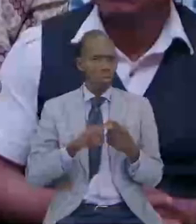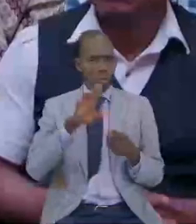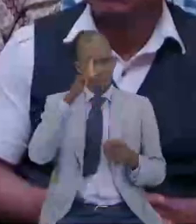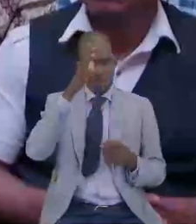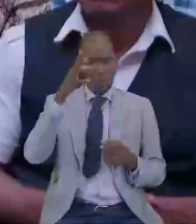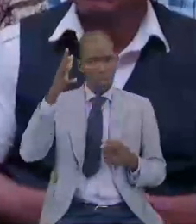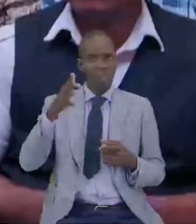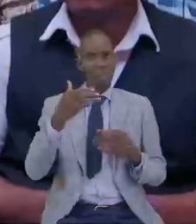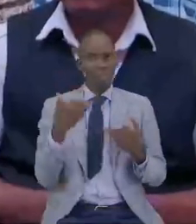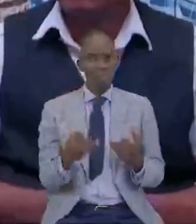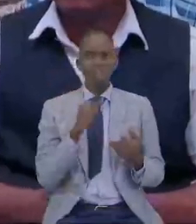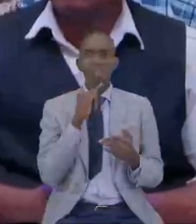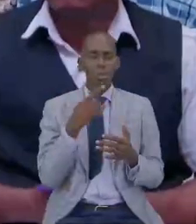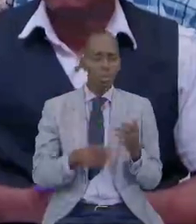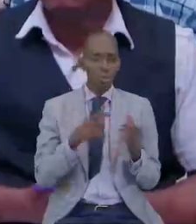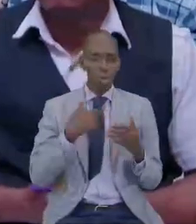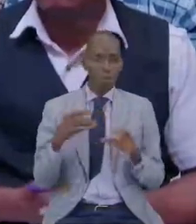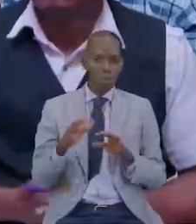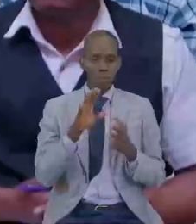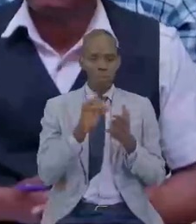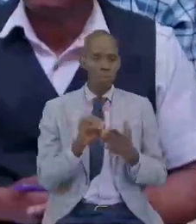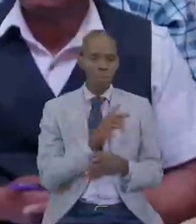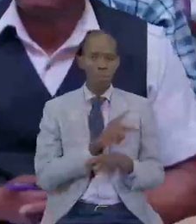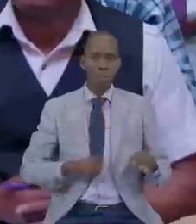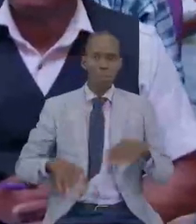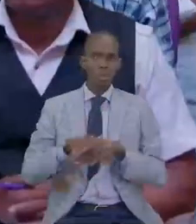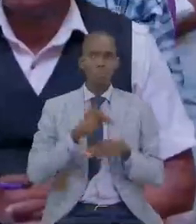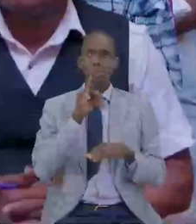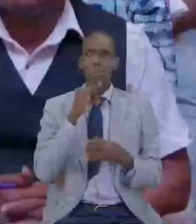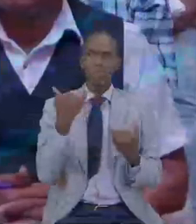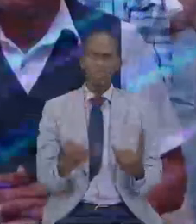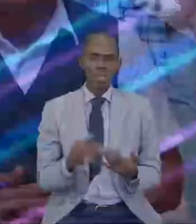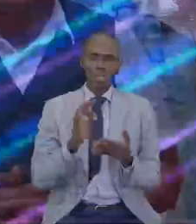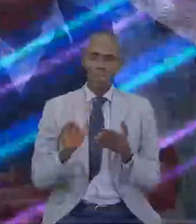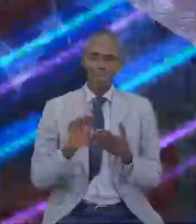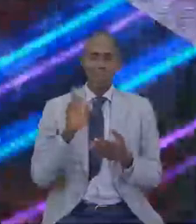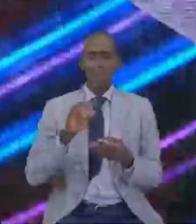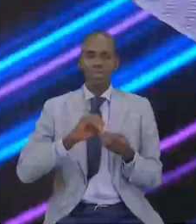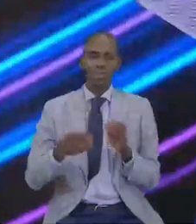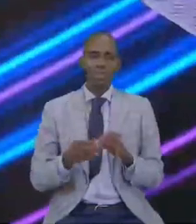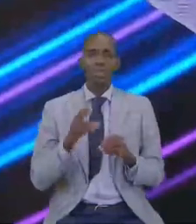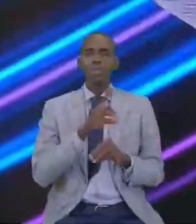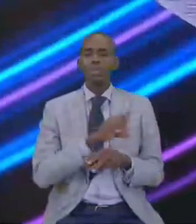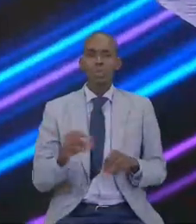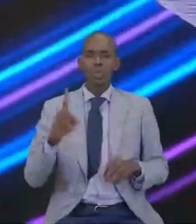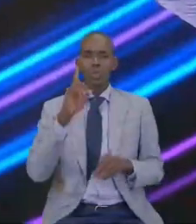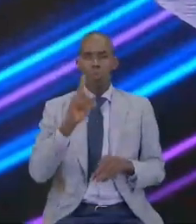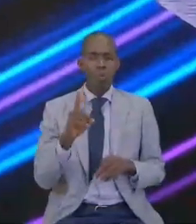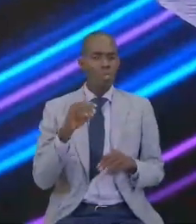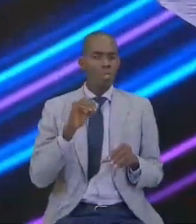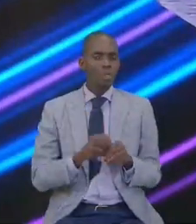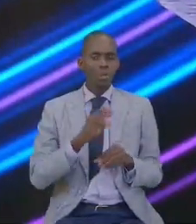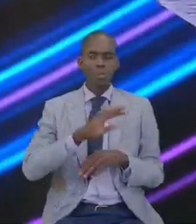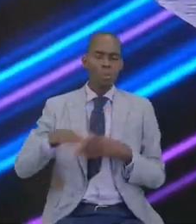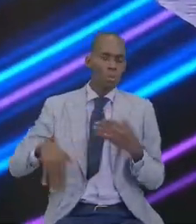ce que tu as fait. Ton royaume est compté, tu as pesé, trouvé léger. Personne d'autre dans tout le pays ne pouvait